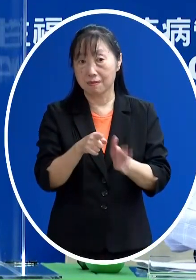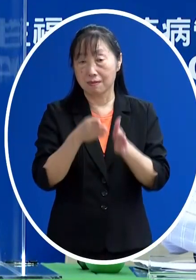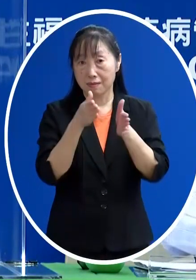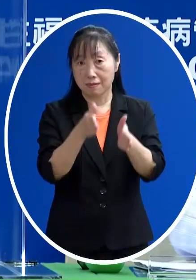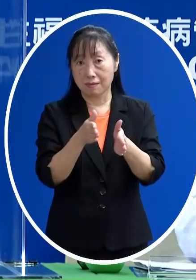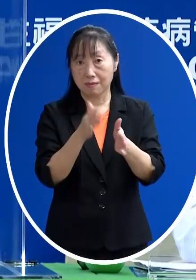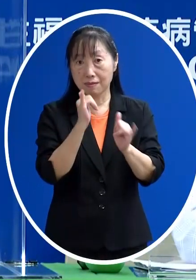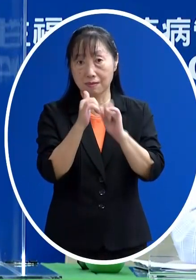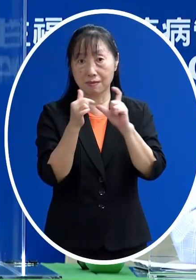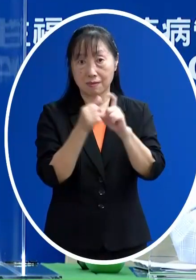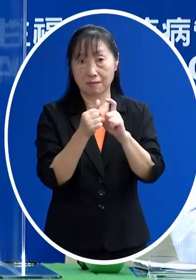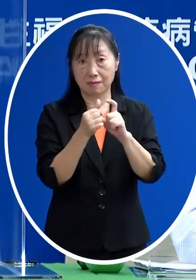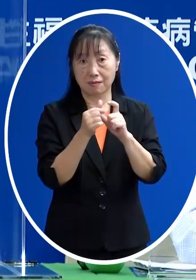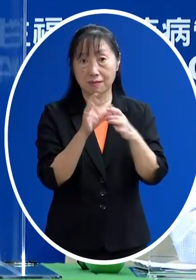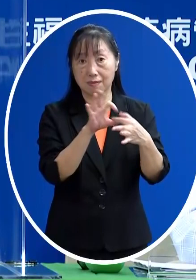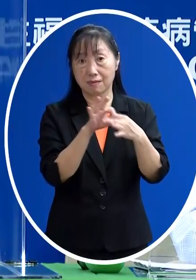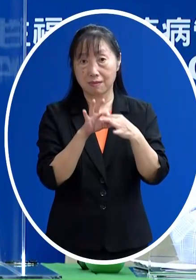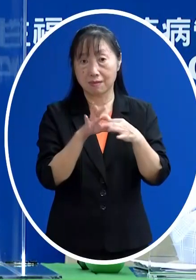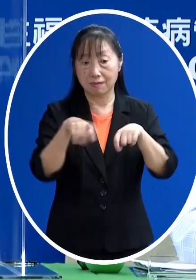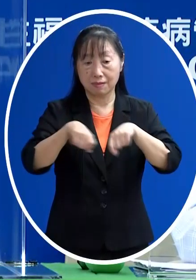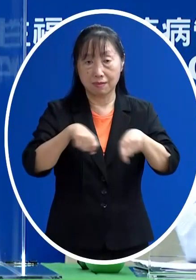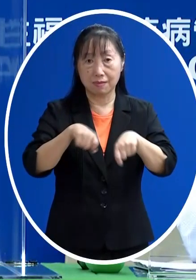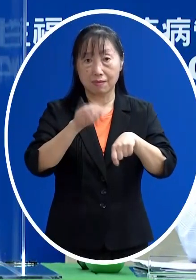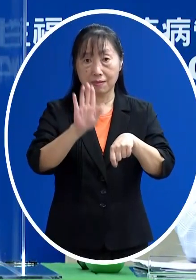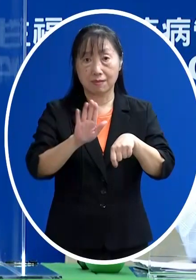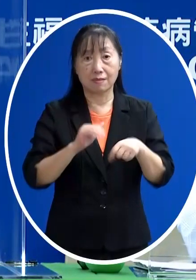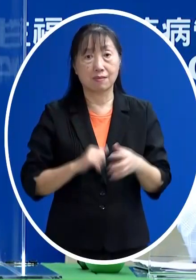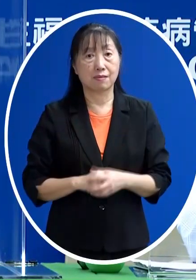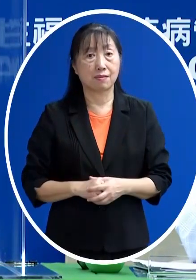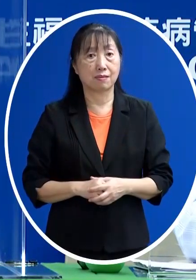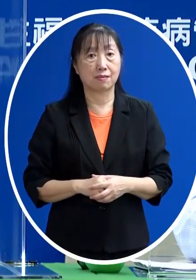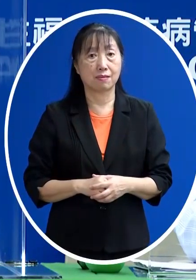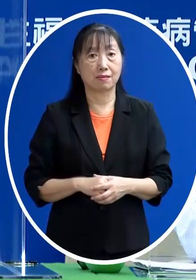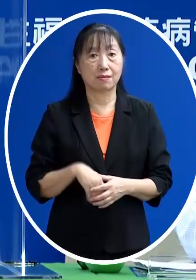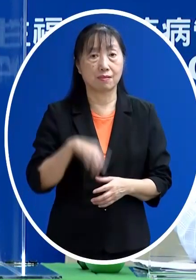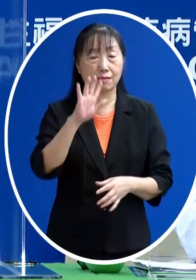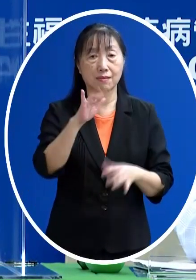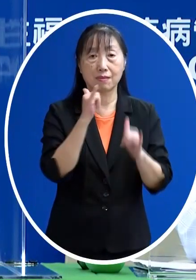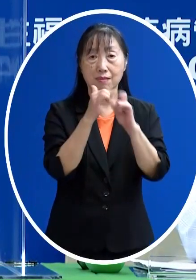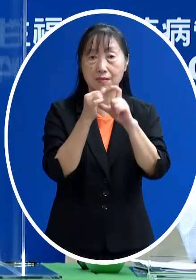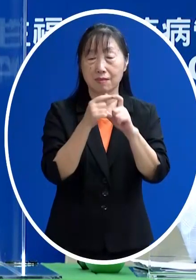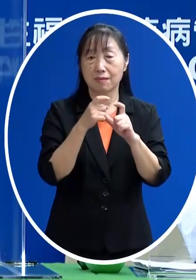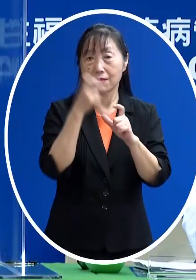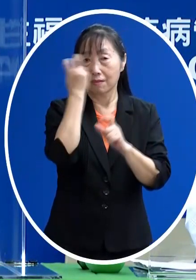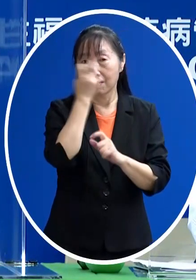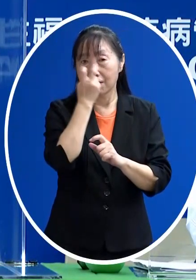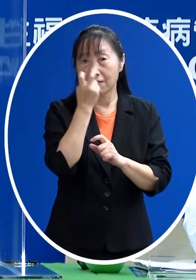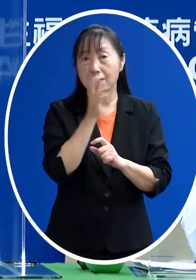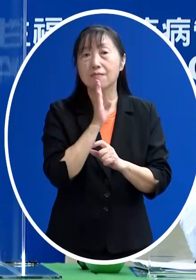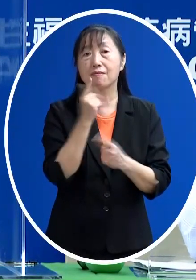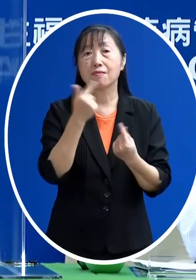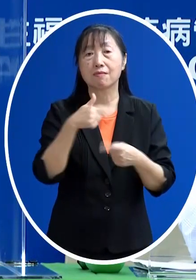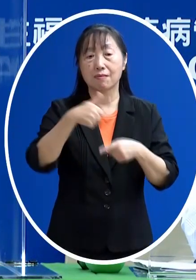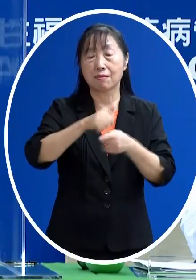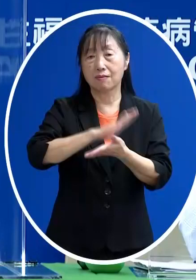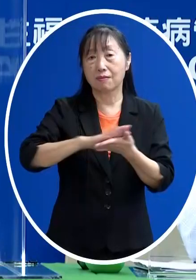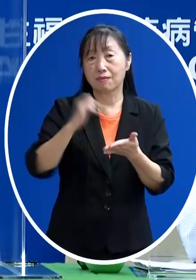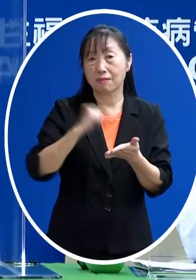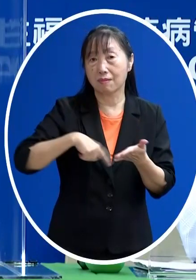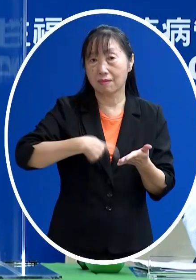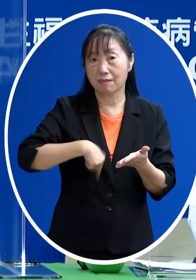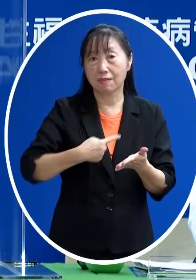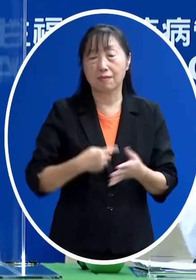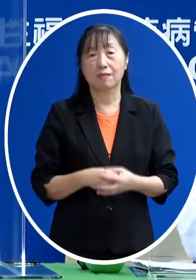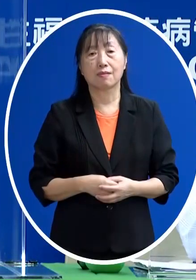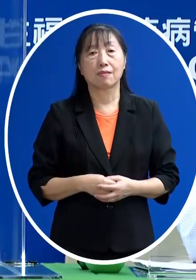哈社区的相关的计划啊，当然有我们社区的定点监测，那包含这个血清抗体，